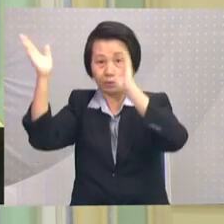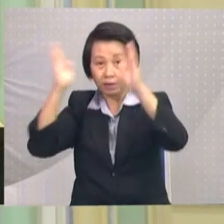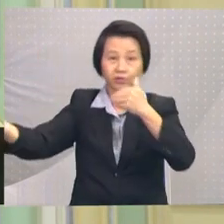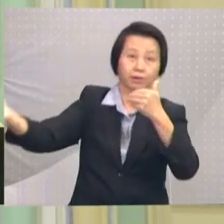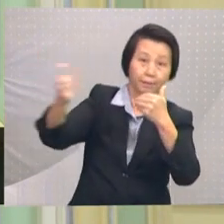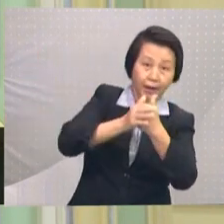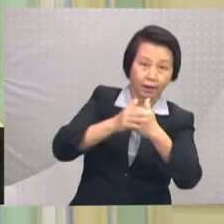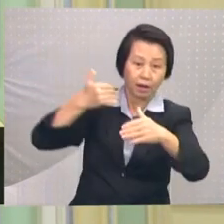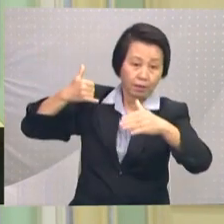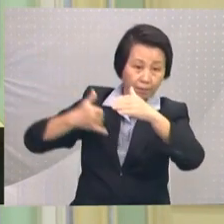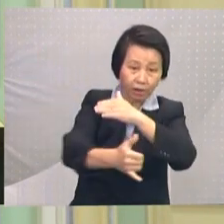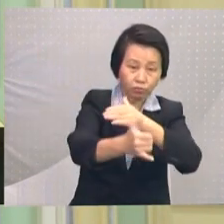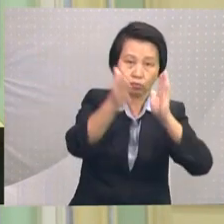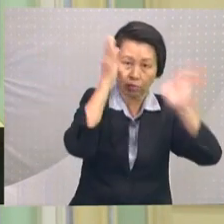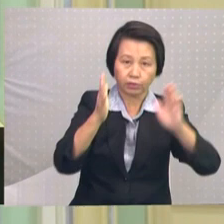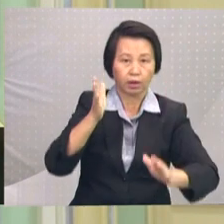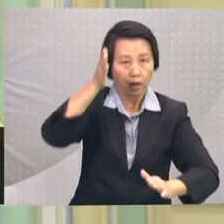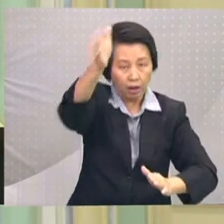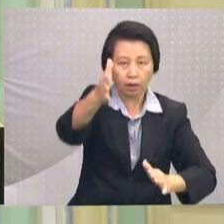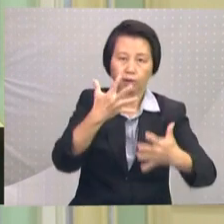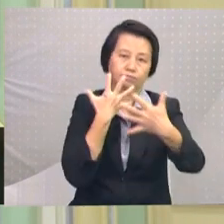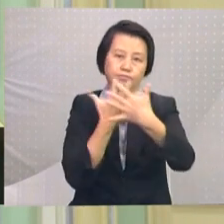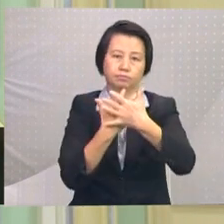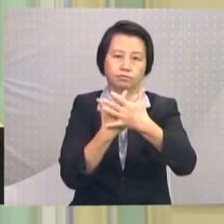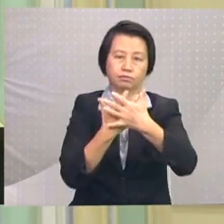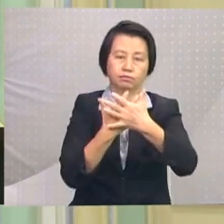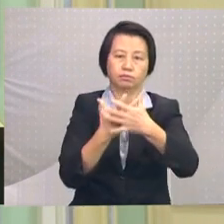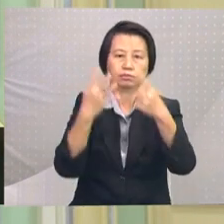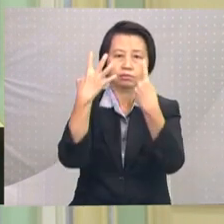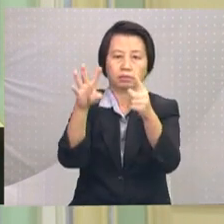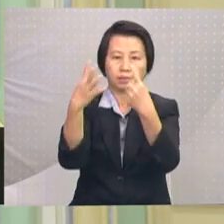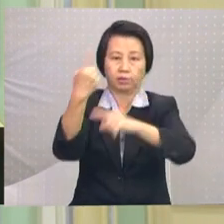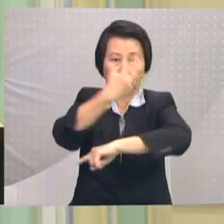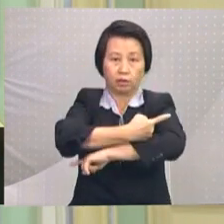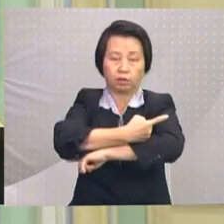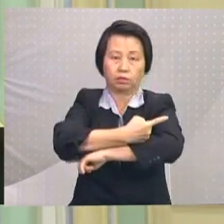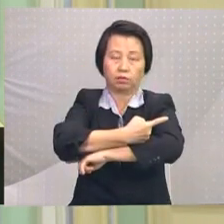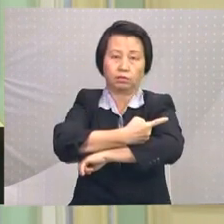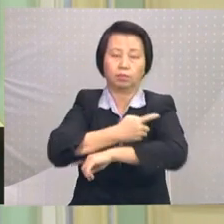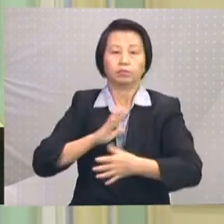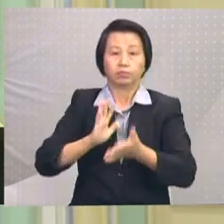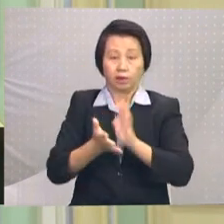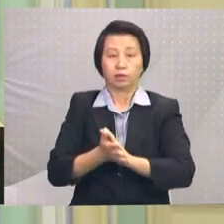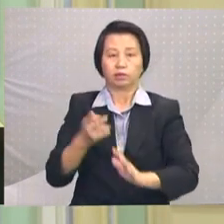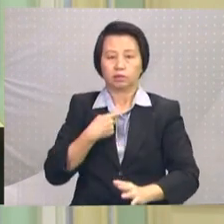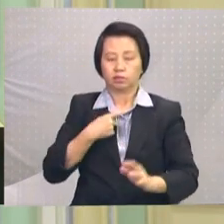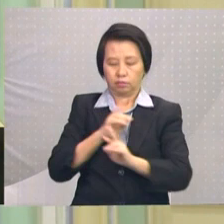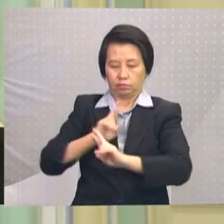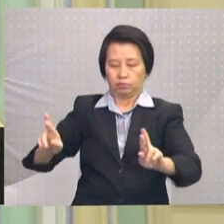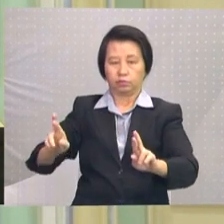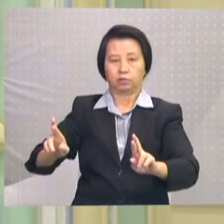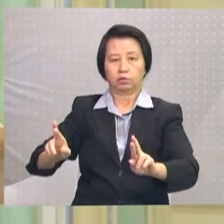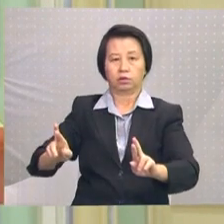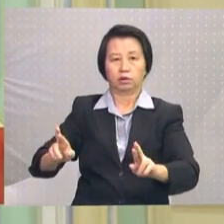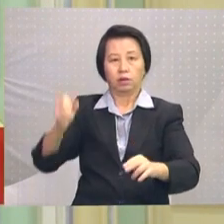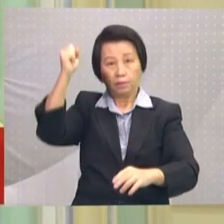siapa saja akan di Corinthians selama 14 Hari Jadi kita diketahui menyediakan